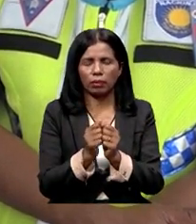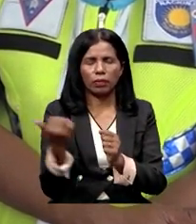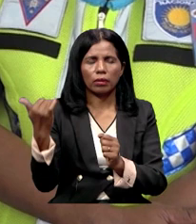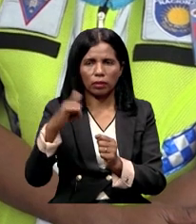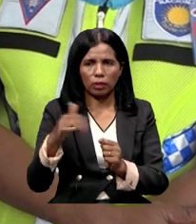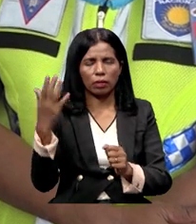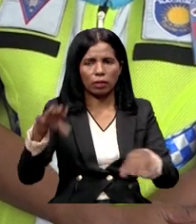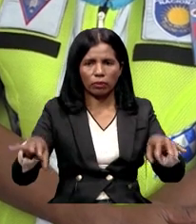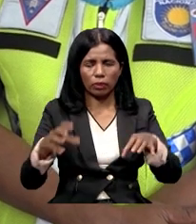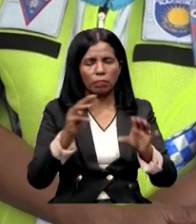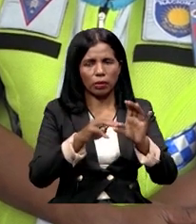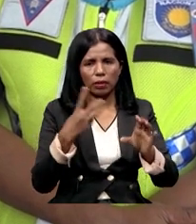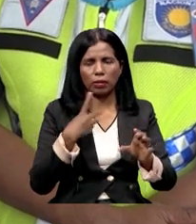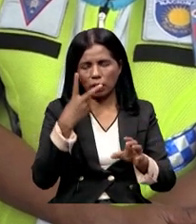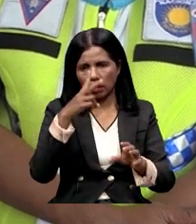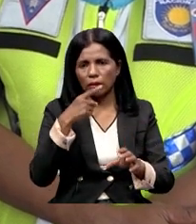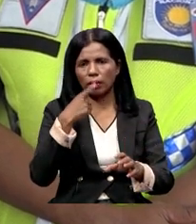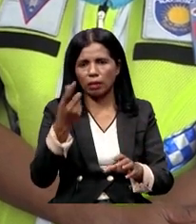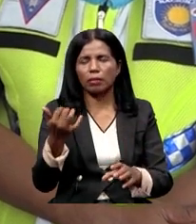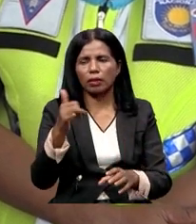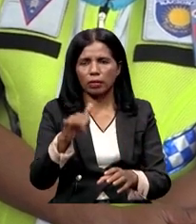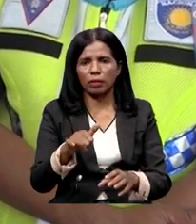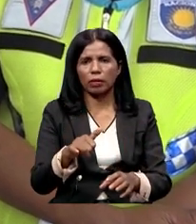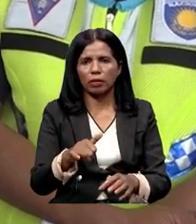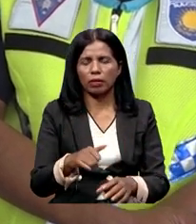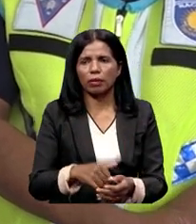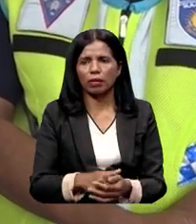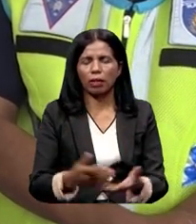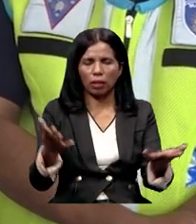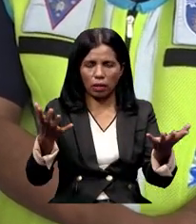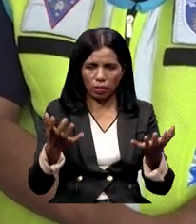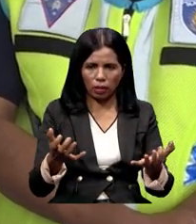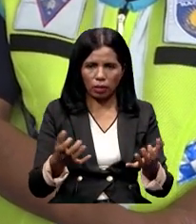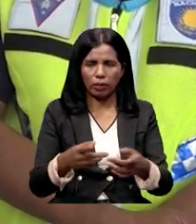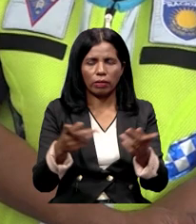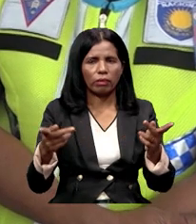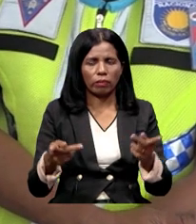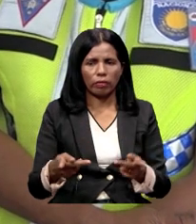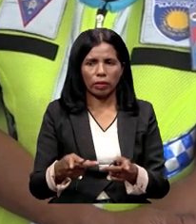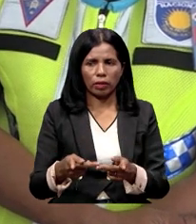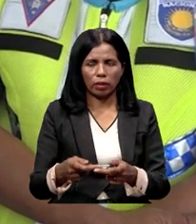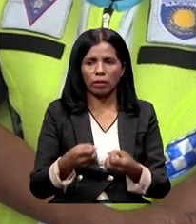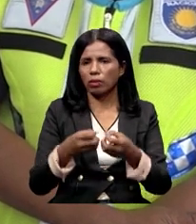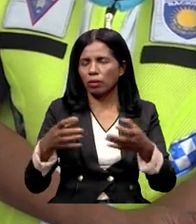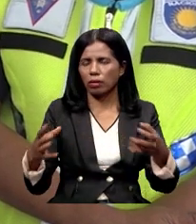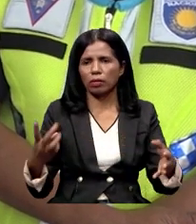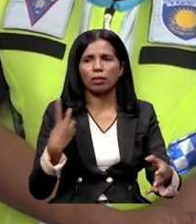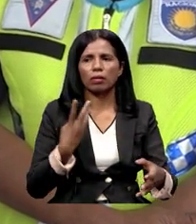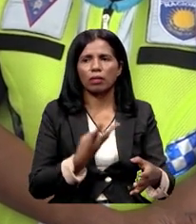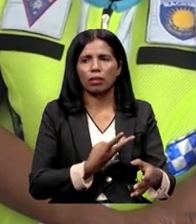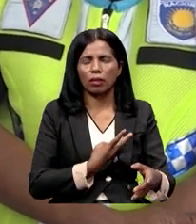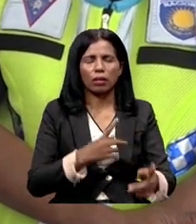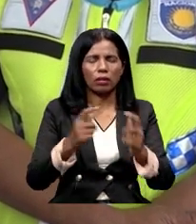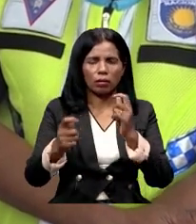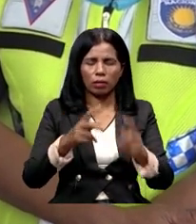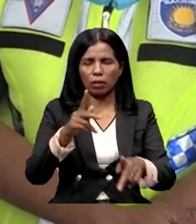nene para ita nafatin kontrol nafatin basira para tunne ita hakara kata fatin espasu publik nene huzik mamu para tunne transporte